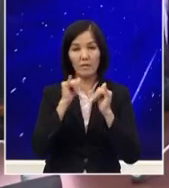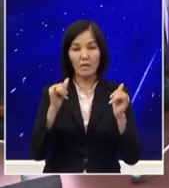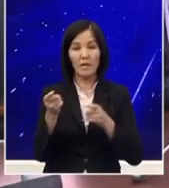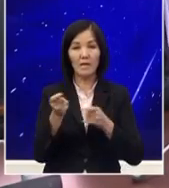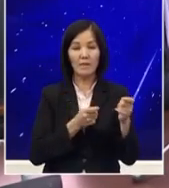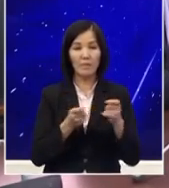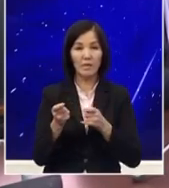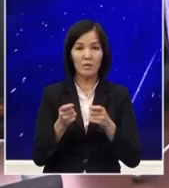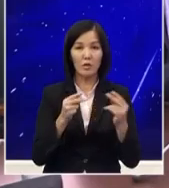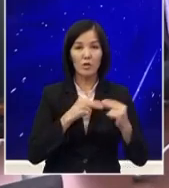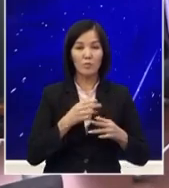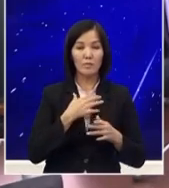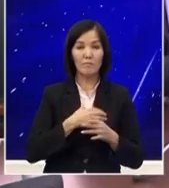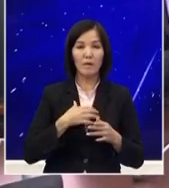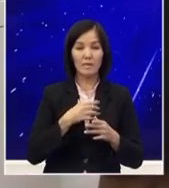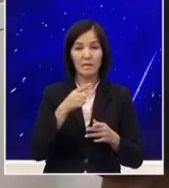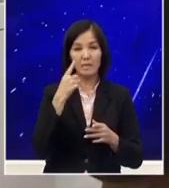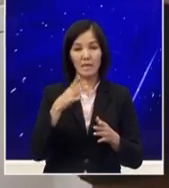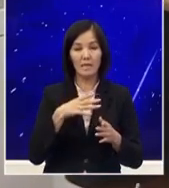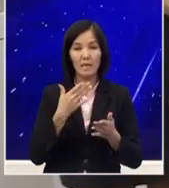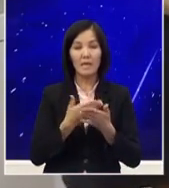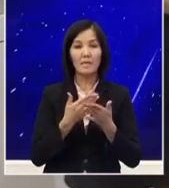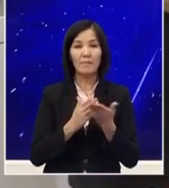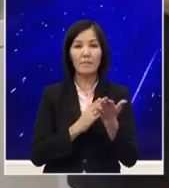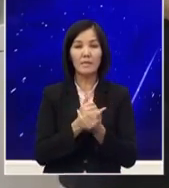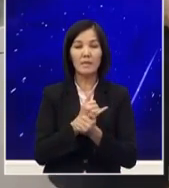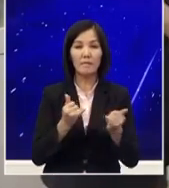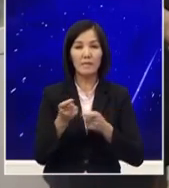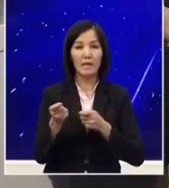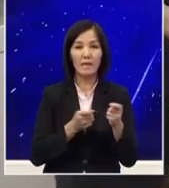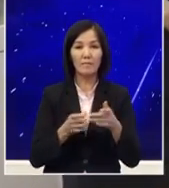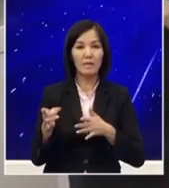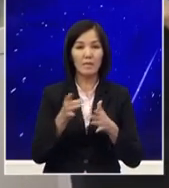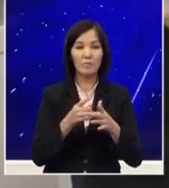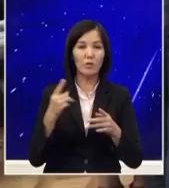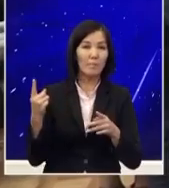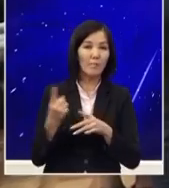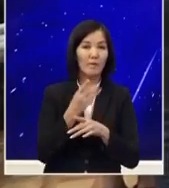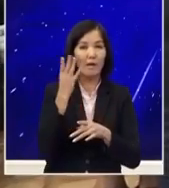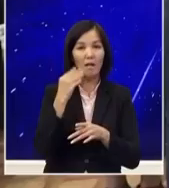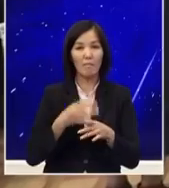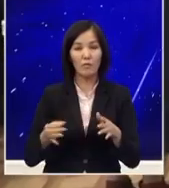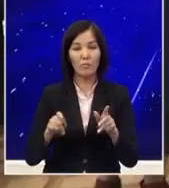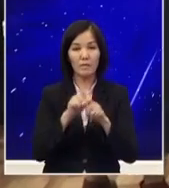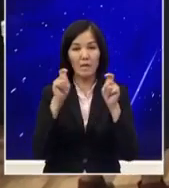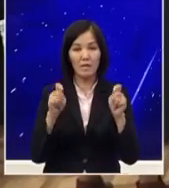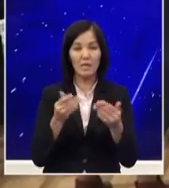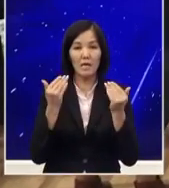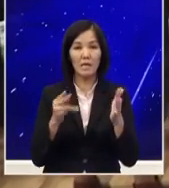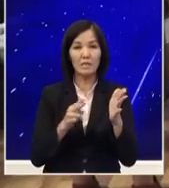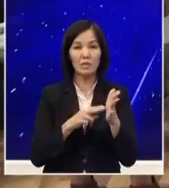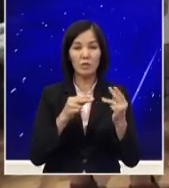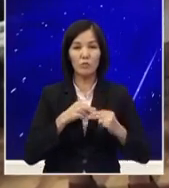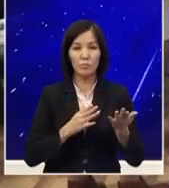әкімдік жұмыстарының маңыздылығын айтты. Айта кетейік, сервистік әкімдік республикада алғаш Алматы облысында ашылған. Қазір жетеуі